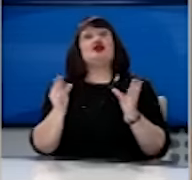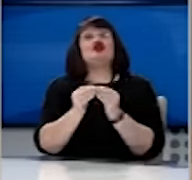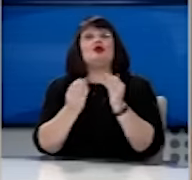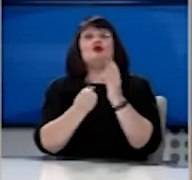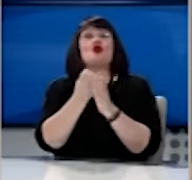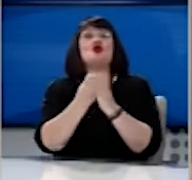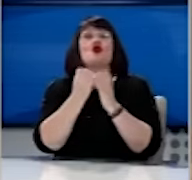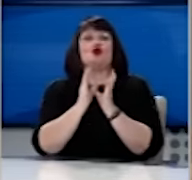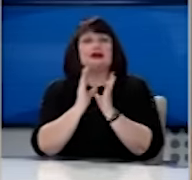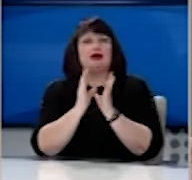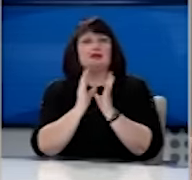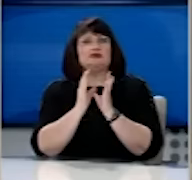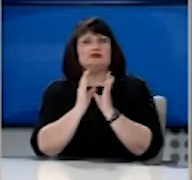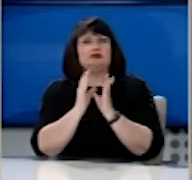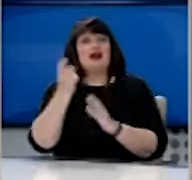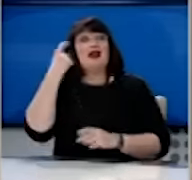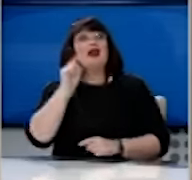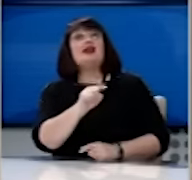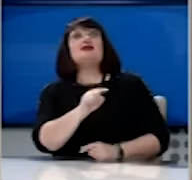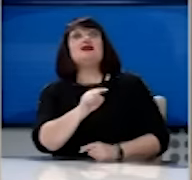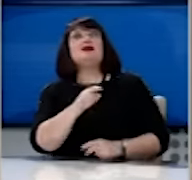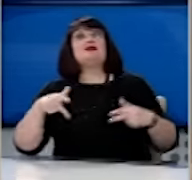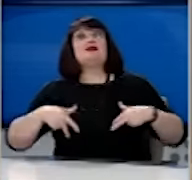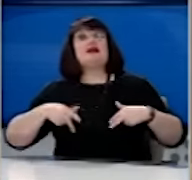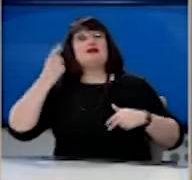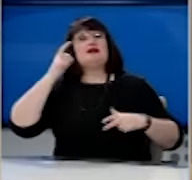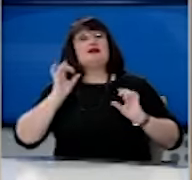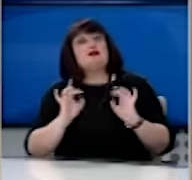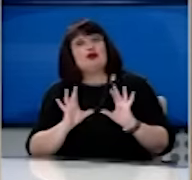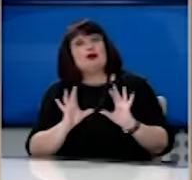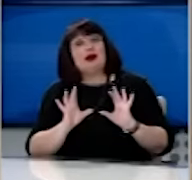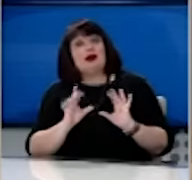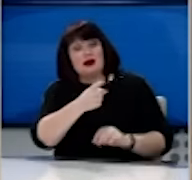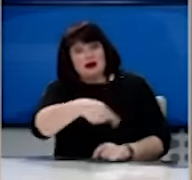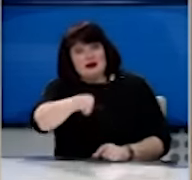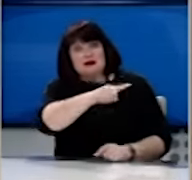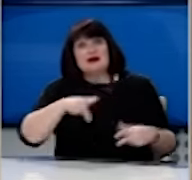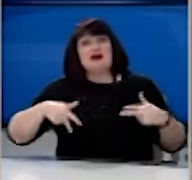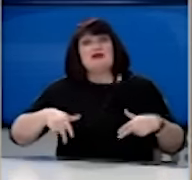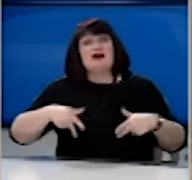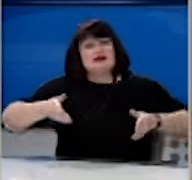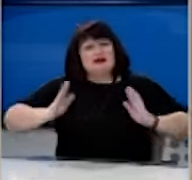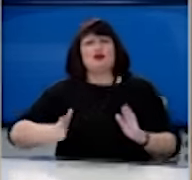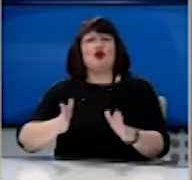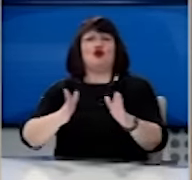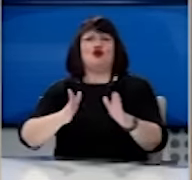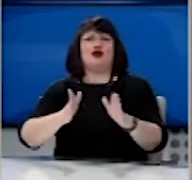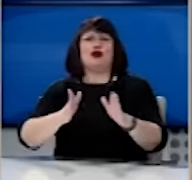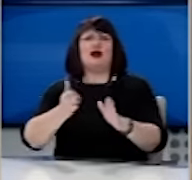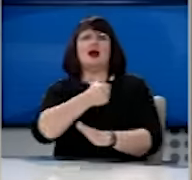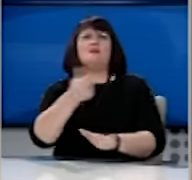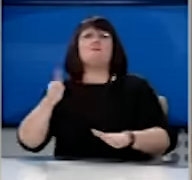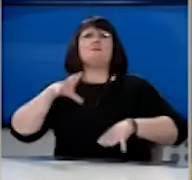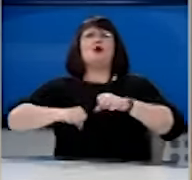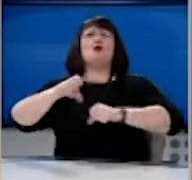εδώ μπορείτε να κάνετε τους ανήξερους κύριοι της κυβέρνησης. Εσείς κάνετε τα πάντα για να προχωράει η κυριαρχία των μονοπωλίων